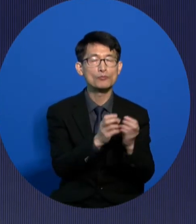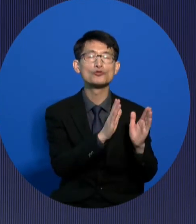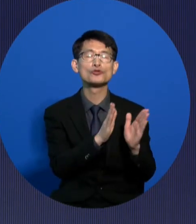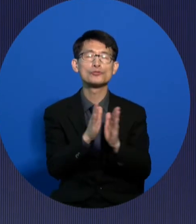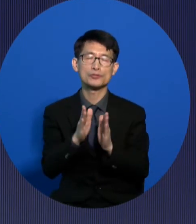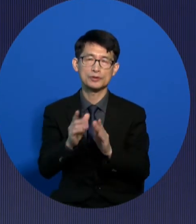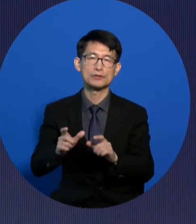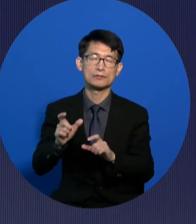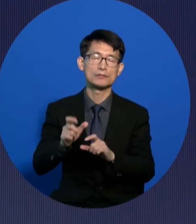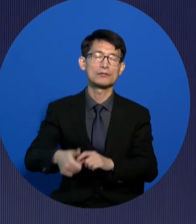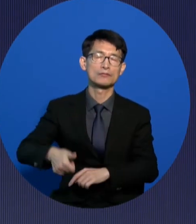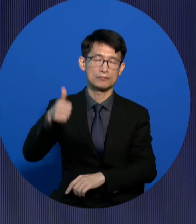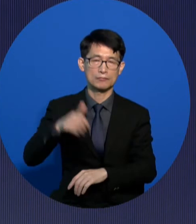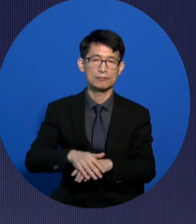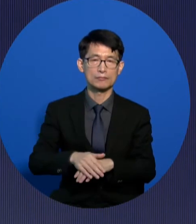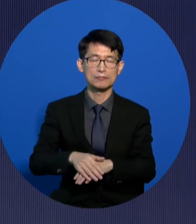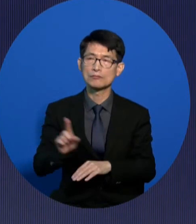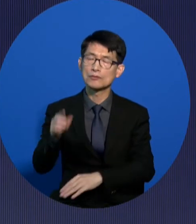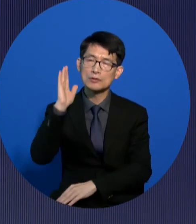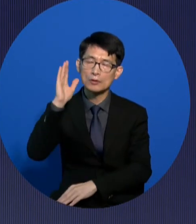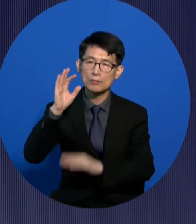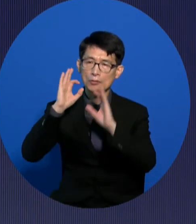도대체 우리가 여기에 뭐지?